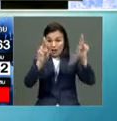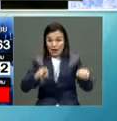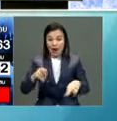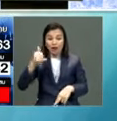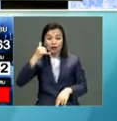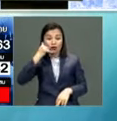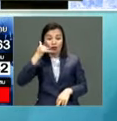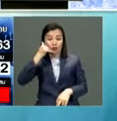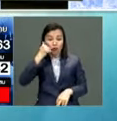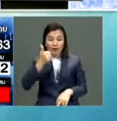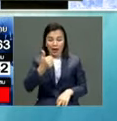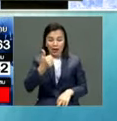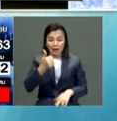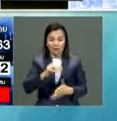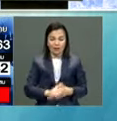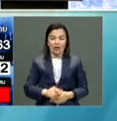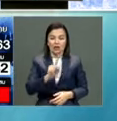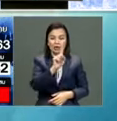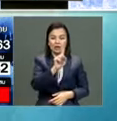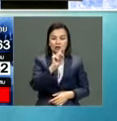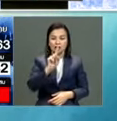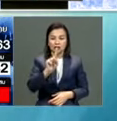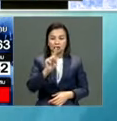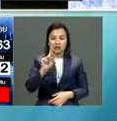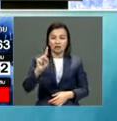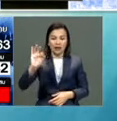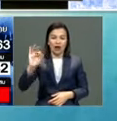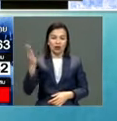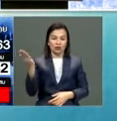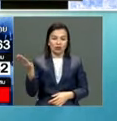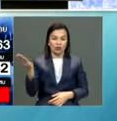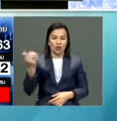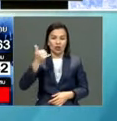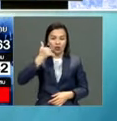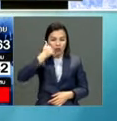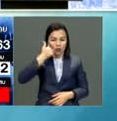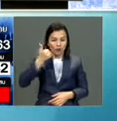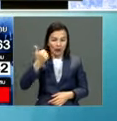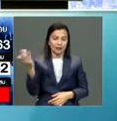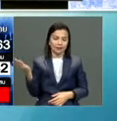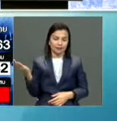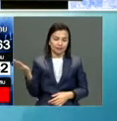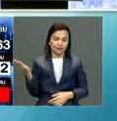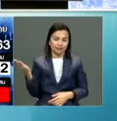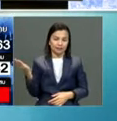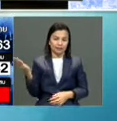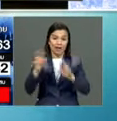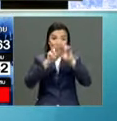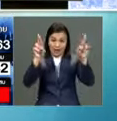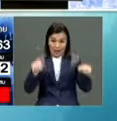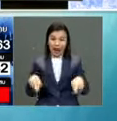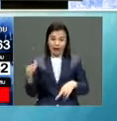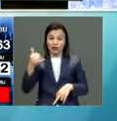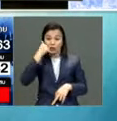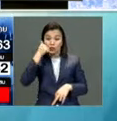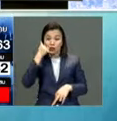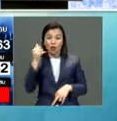เยอะแยะไปติดตามจุดต่างๆผมเรียนว่าต้องปริ้นใหม่แล้วก็ต้องมายืนยันกันใหม่ครับว่าอาจจะเสียทั้งเวลานะครับอย่างนึงก็เราก็ช่วยกันลดโลกร้อนด้วยนะครับช่วยกันใช้กระดาษให้เท่าที่จำเป็นครับที่สำคัญนะครับร้านค้าและประชาชนก็สามารถโทรเข้ามาที่เบอร์โทรศัพท์1119นะครับ 1 3ตัวและก็ 9